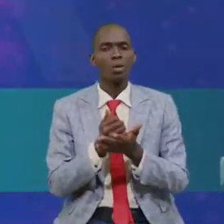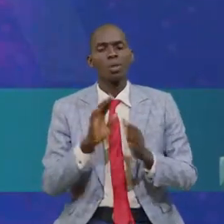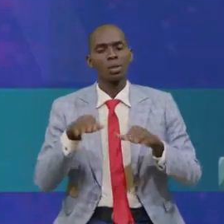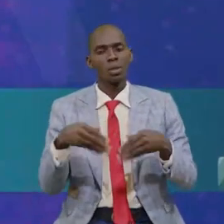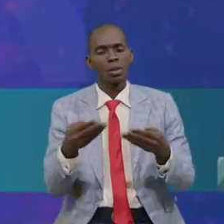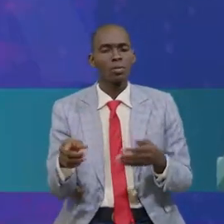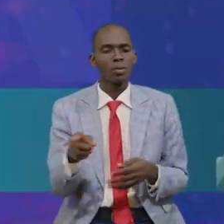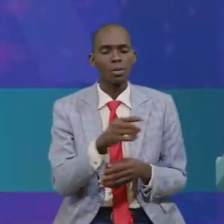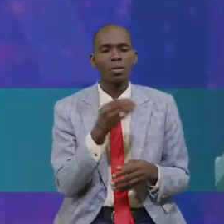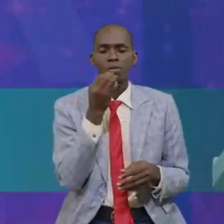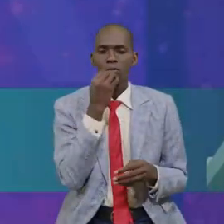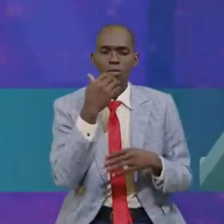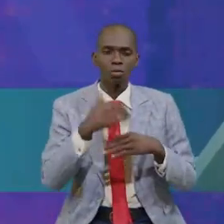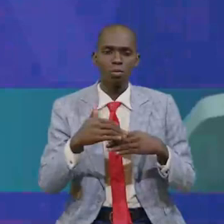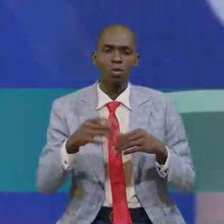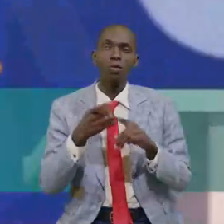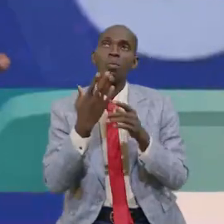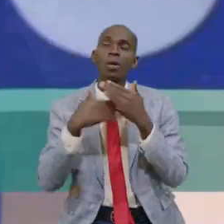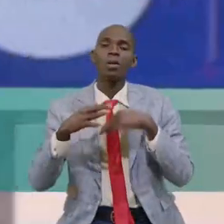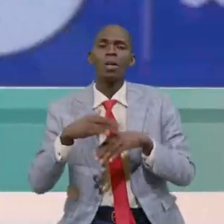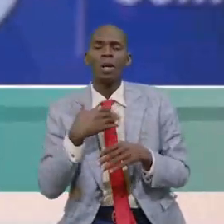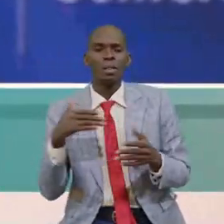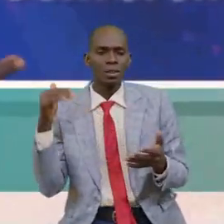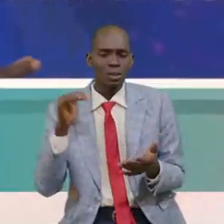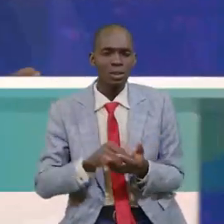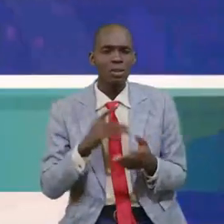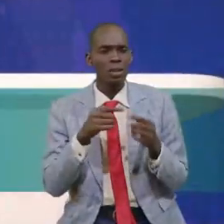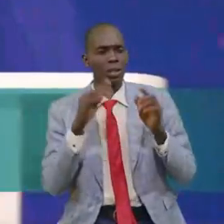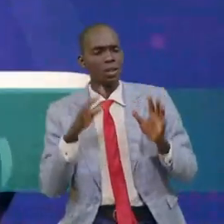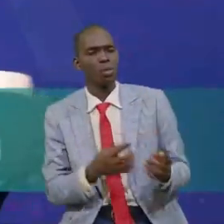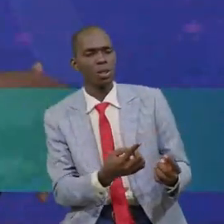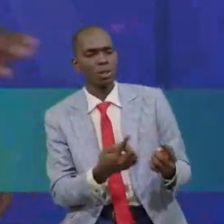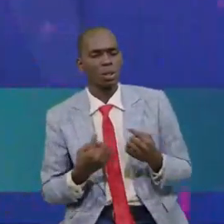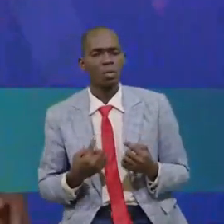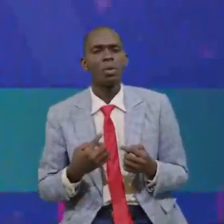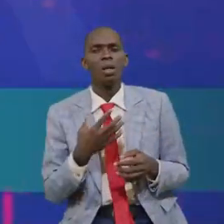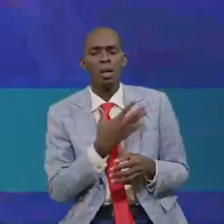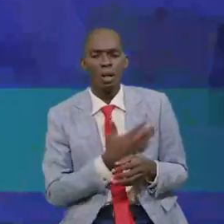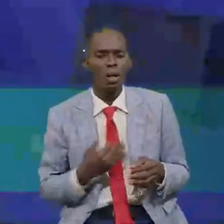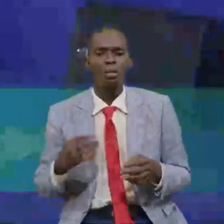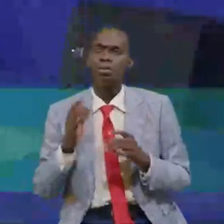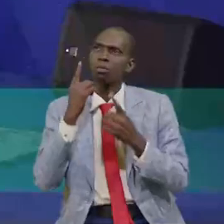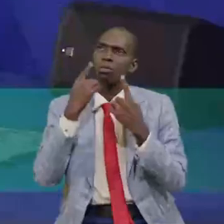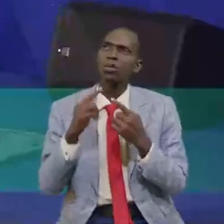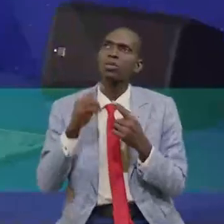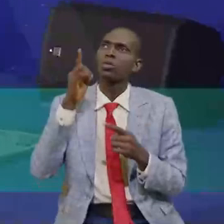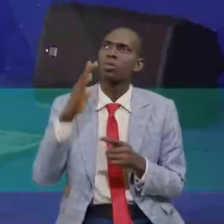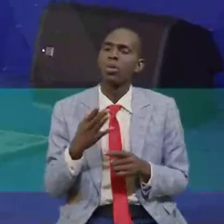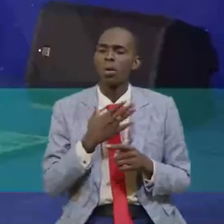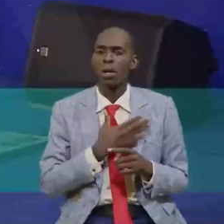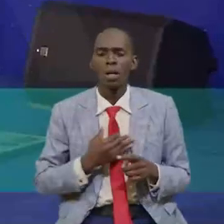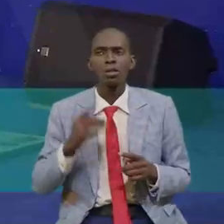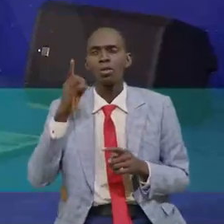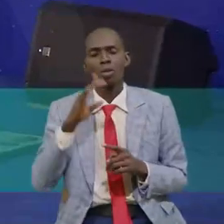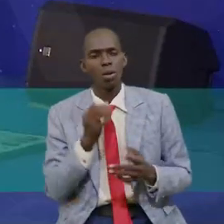Et encore, ils ont vaincu. Chaque chapitre, chaque pas sur le chemin, c'était par la foi.